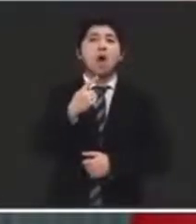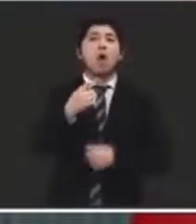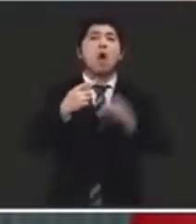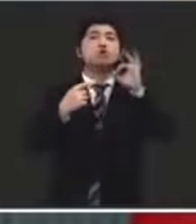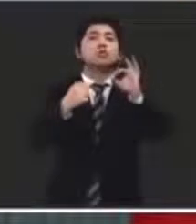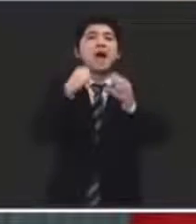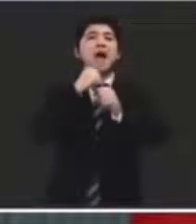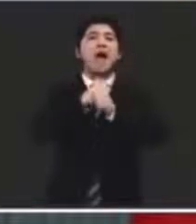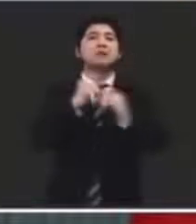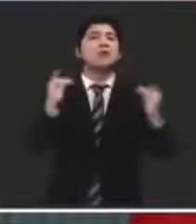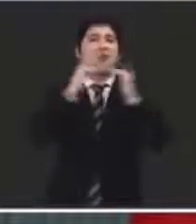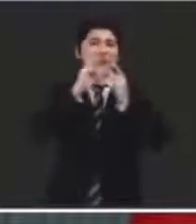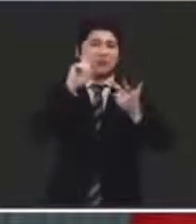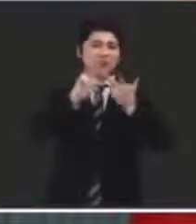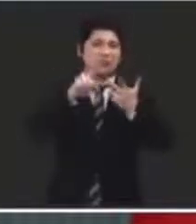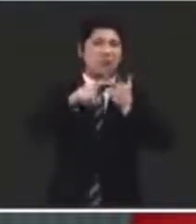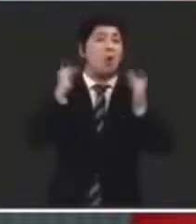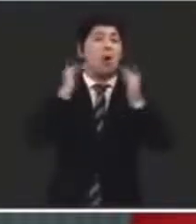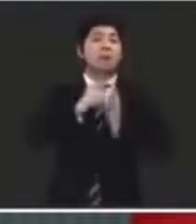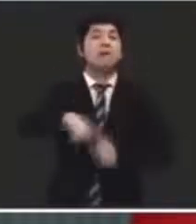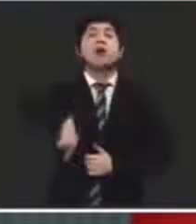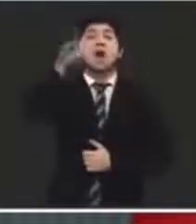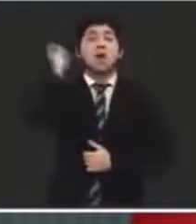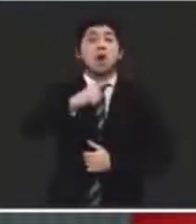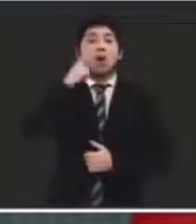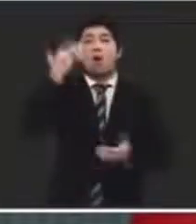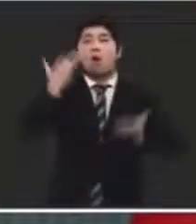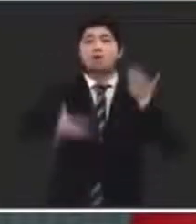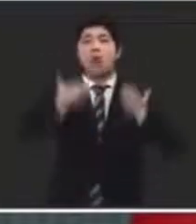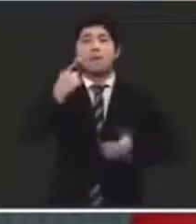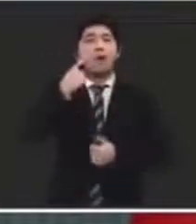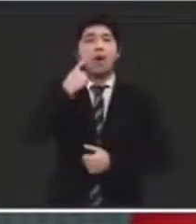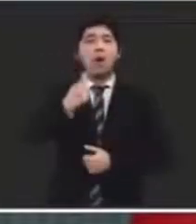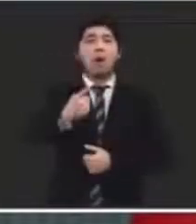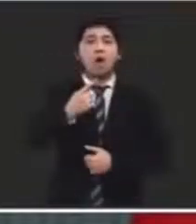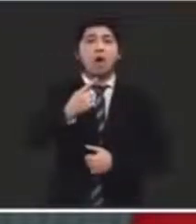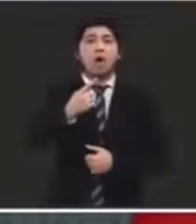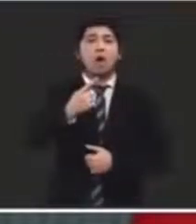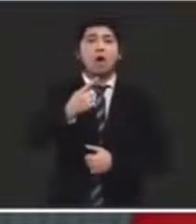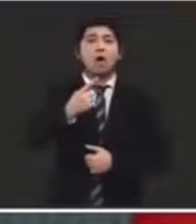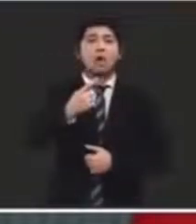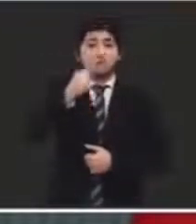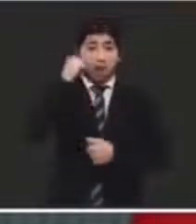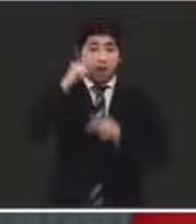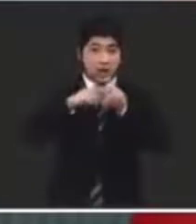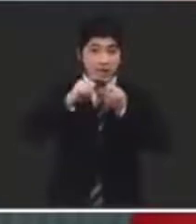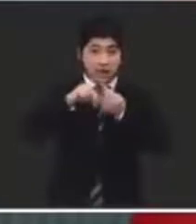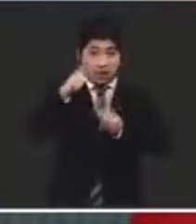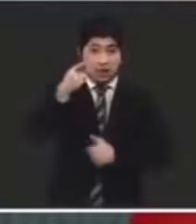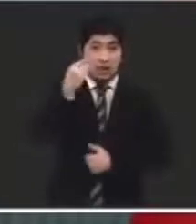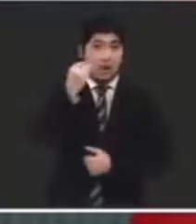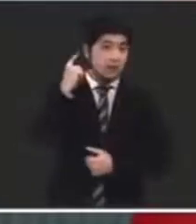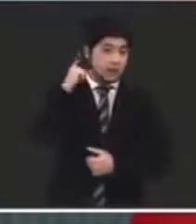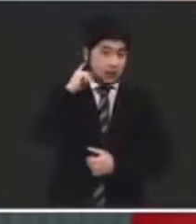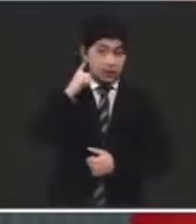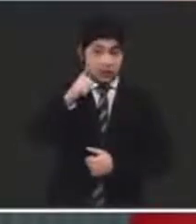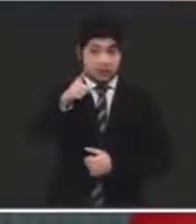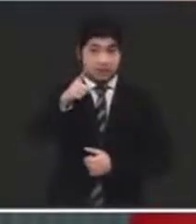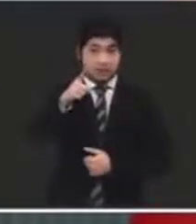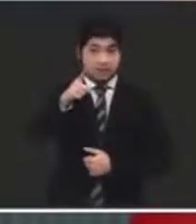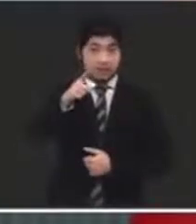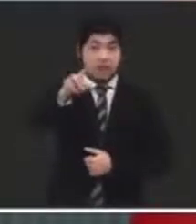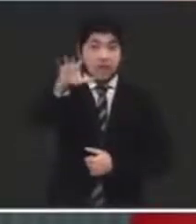Osmangazi Köprüsü'nü günde ortalama bay Kemal burayı iyi dinle